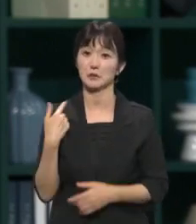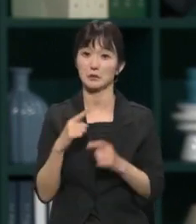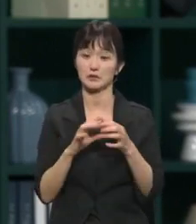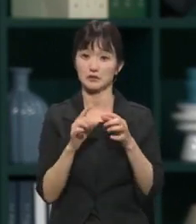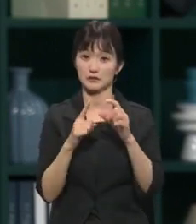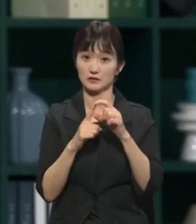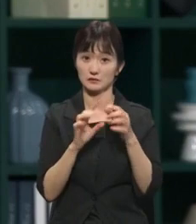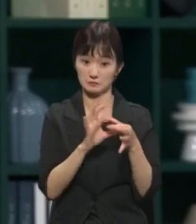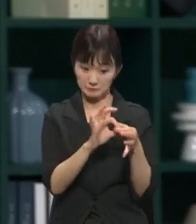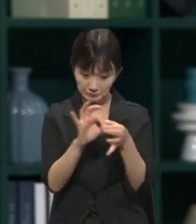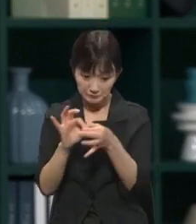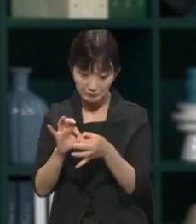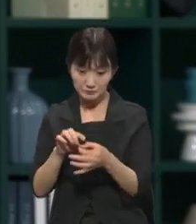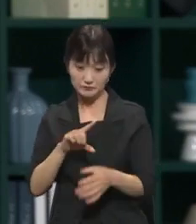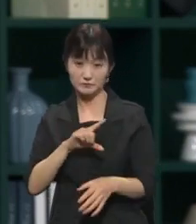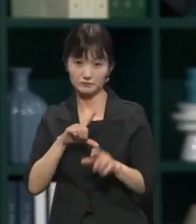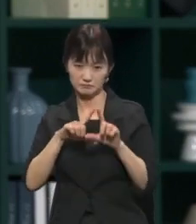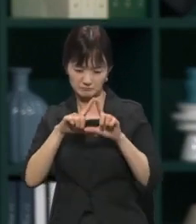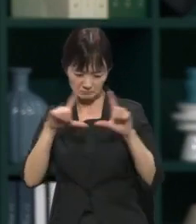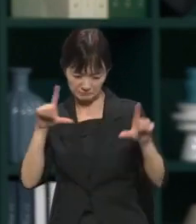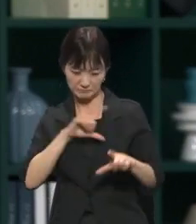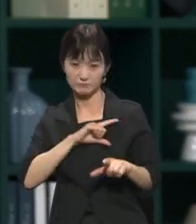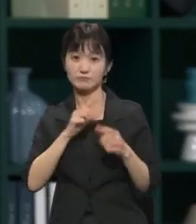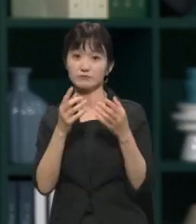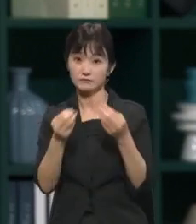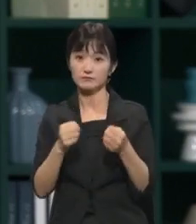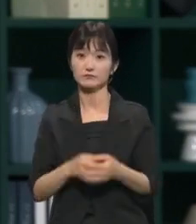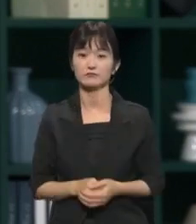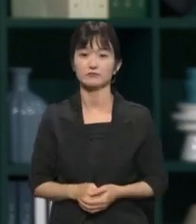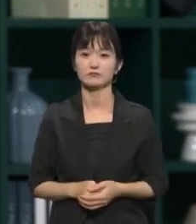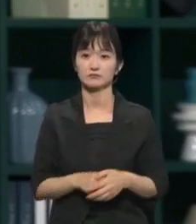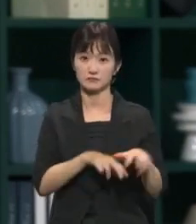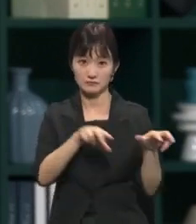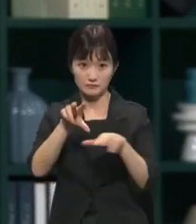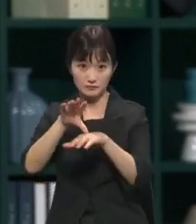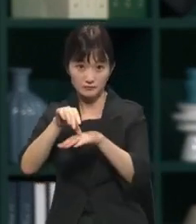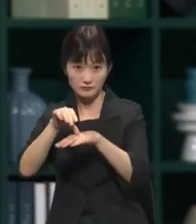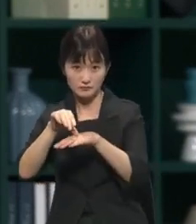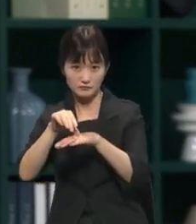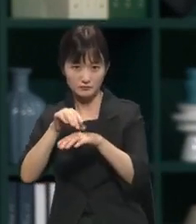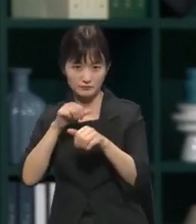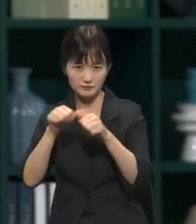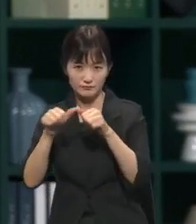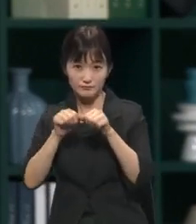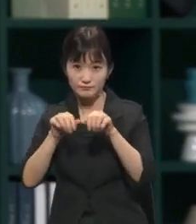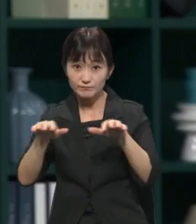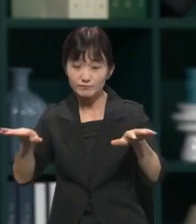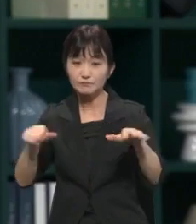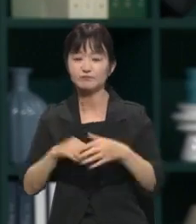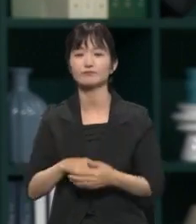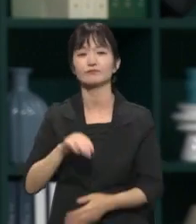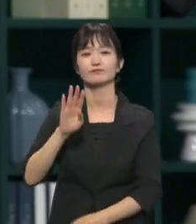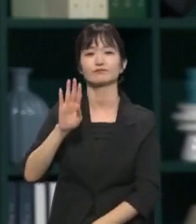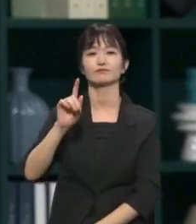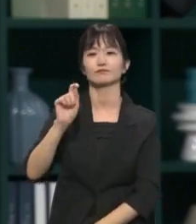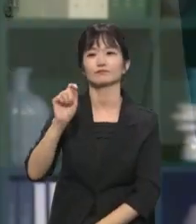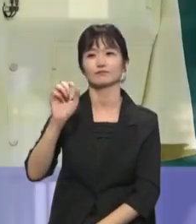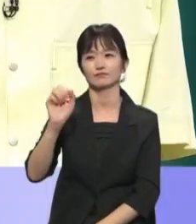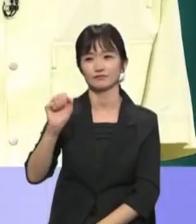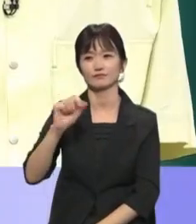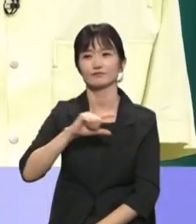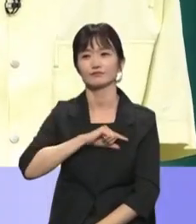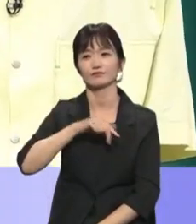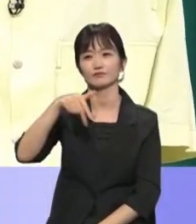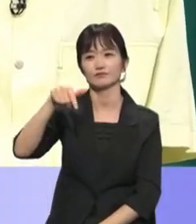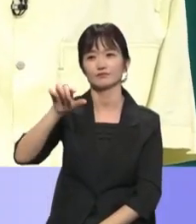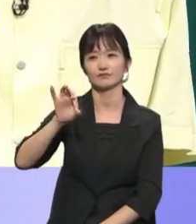연관을 연예인 이름 많았잖아요 그래서 라방 맛집으로 소문난 연예인들이 있습니다 바로 BTS